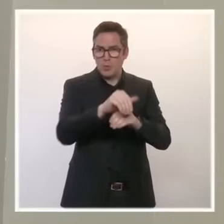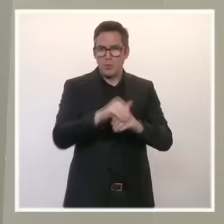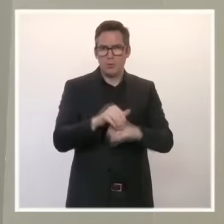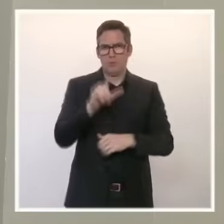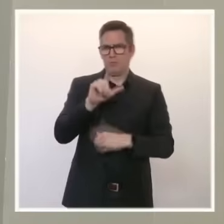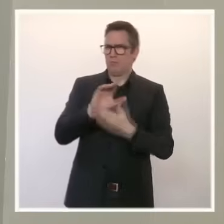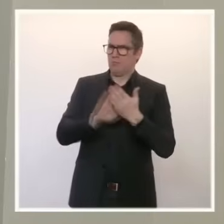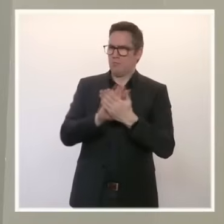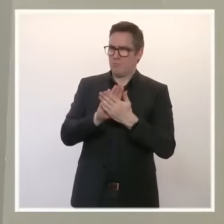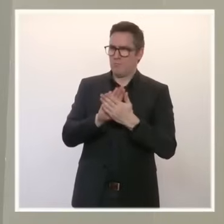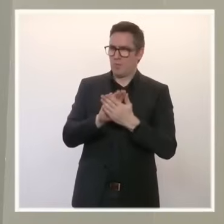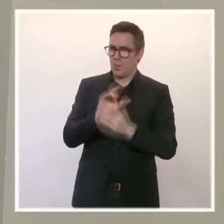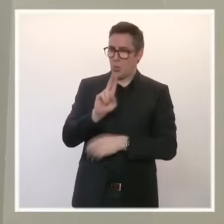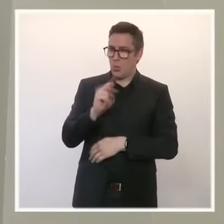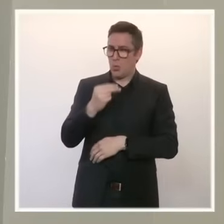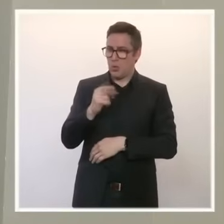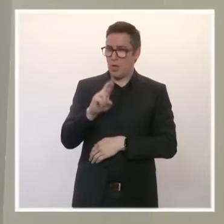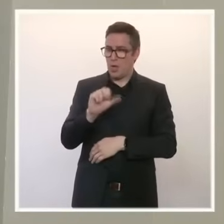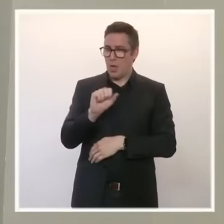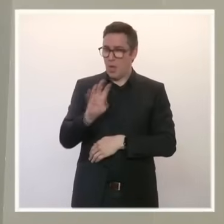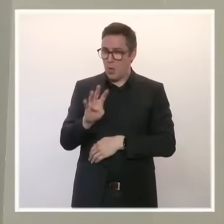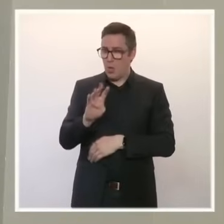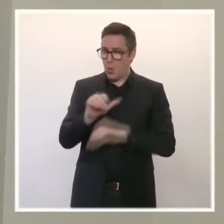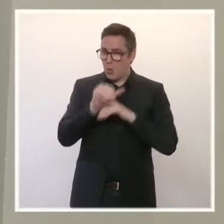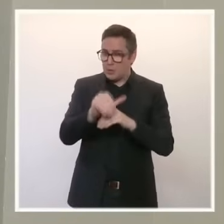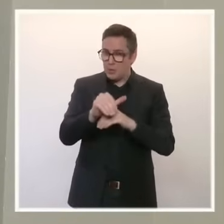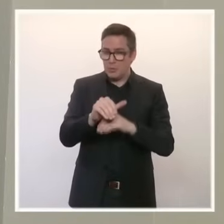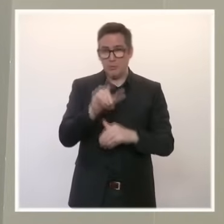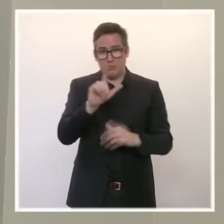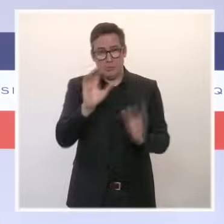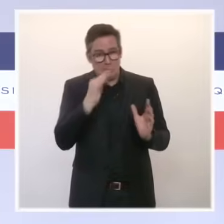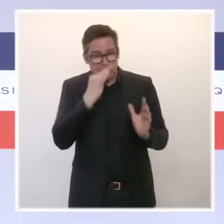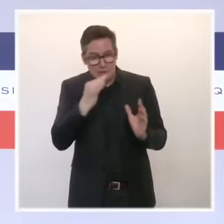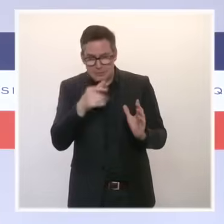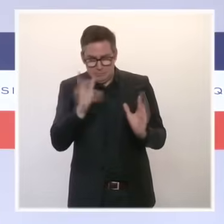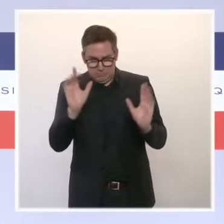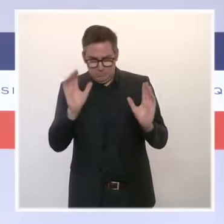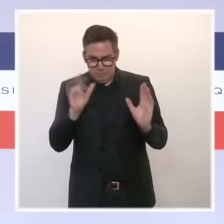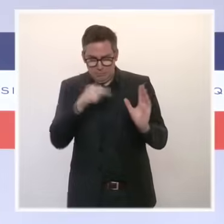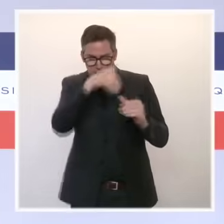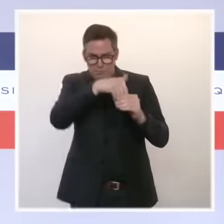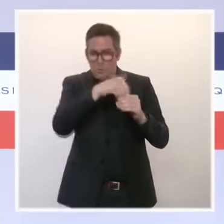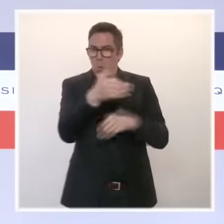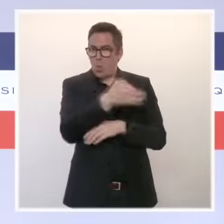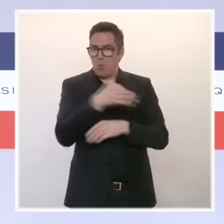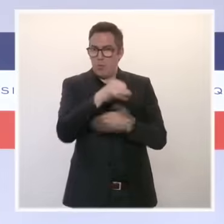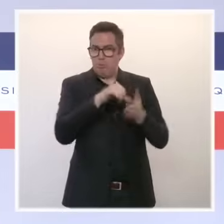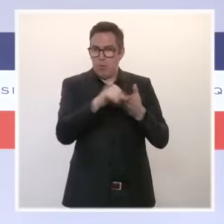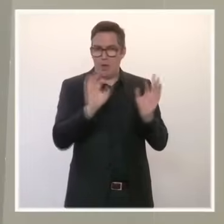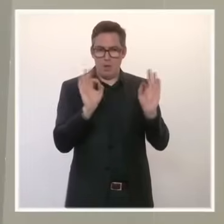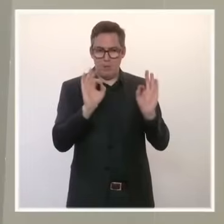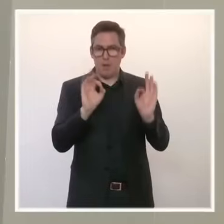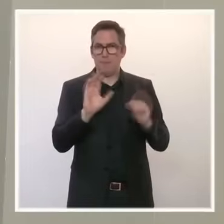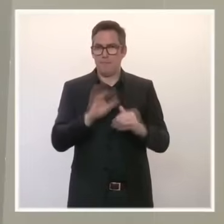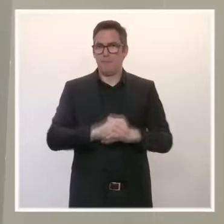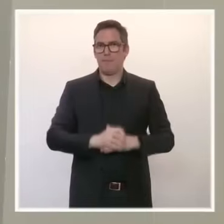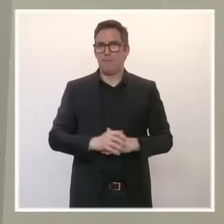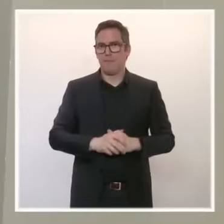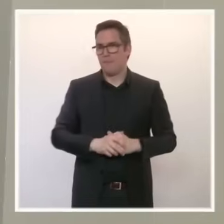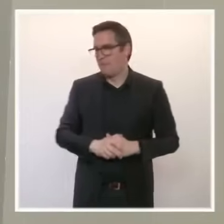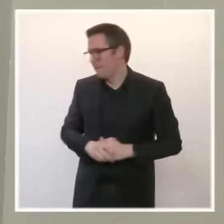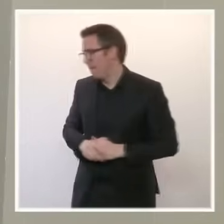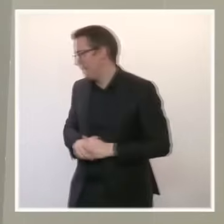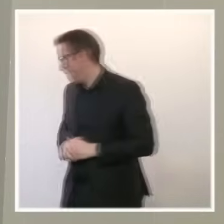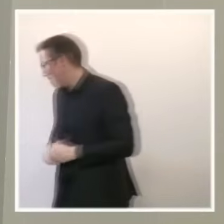à l'UNROI, quoi. Il n pas dit à l'UNROI. qu'il n'y avait pas de versement prévu sur le premier semestre. n'y avait pas de versement prévu, mais par exemple, des pays de l'Union